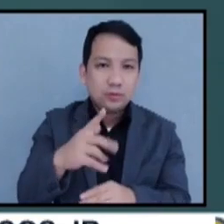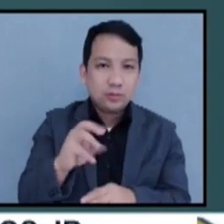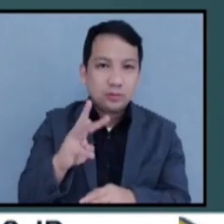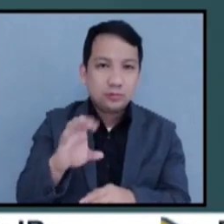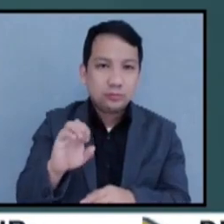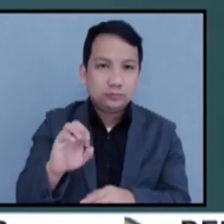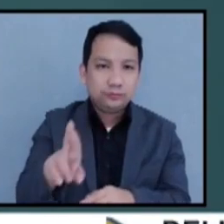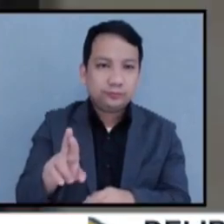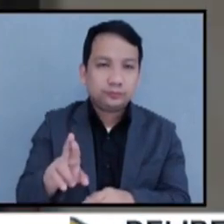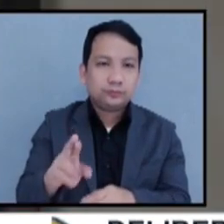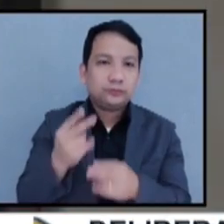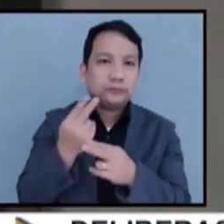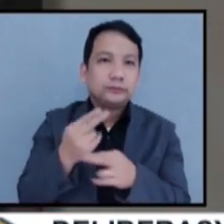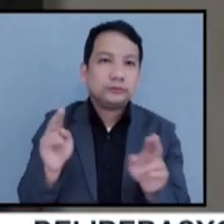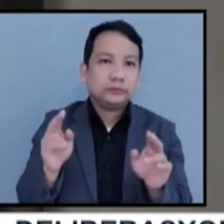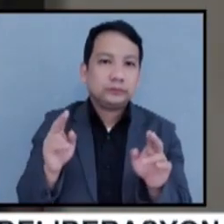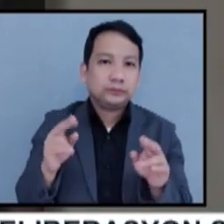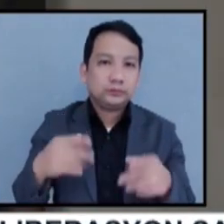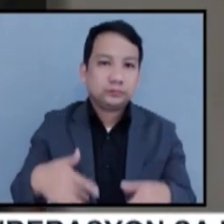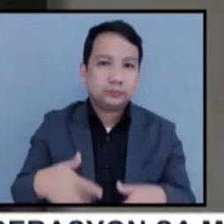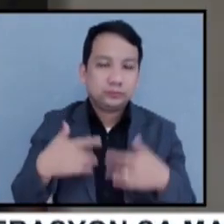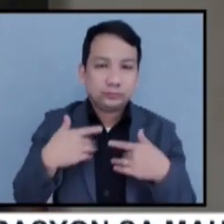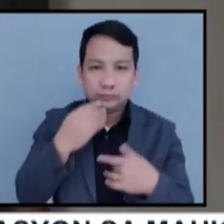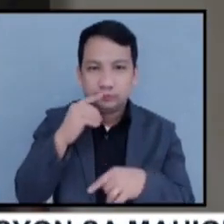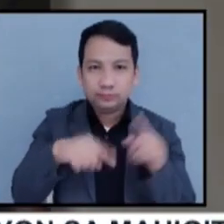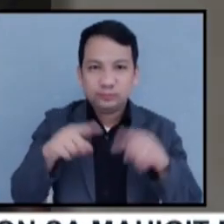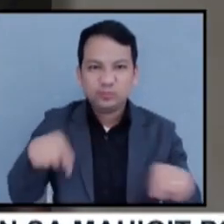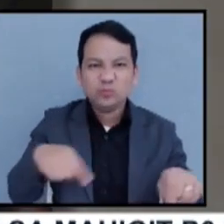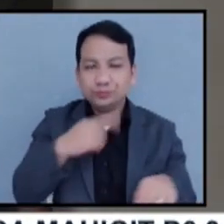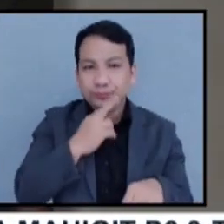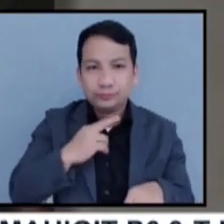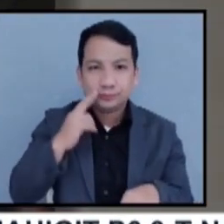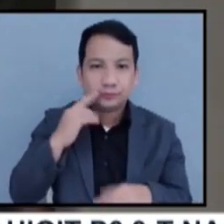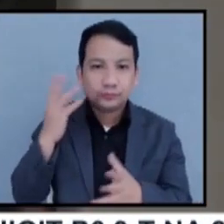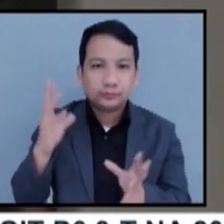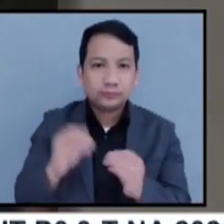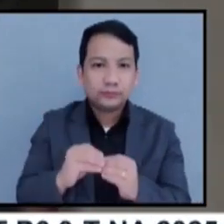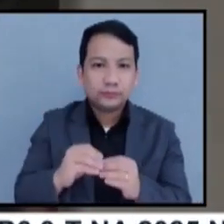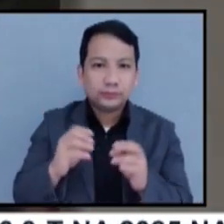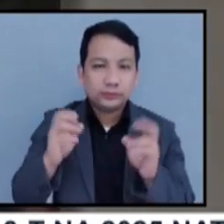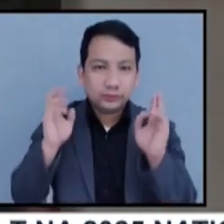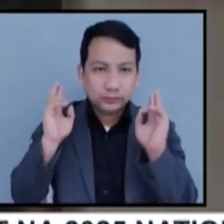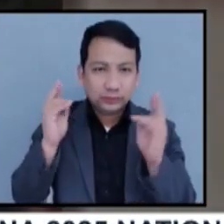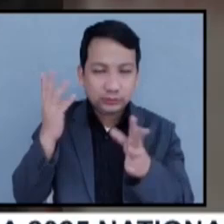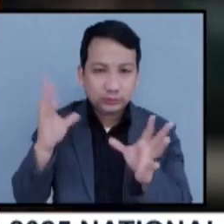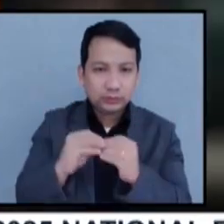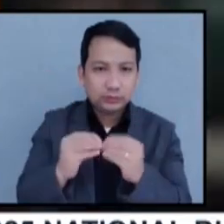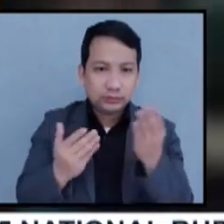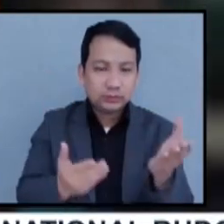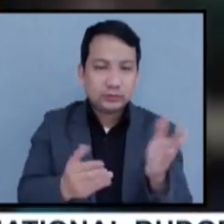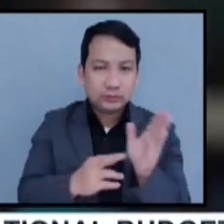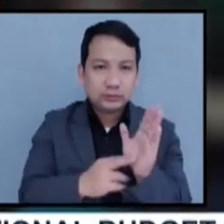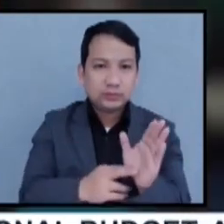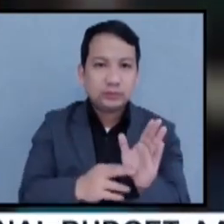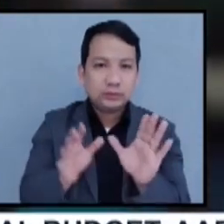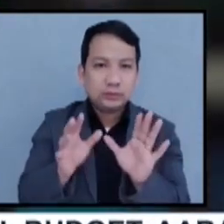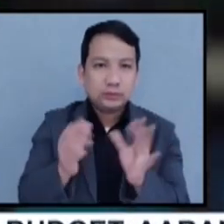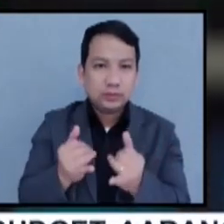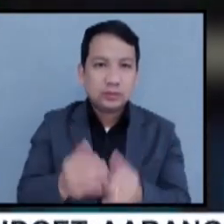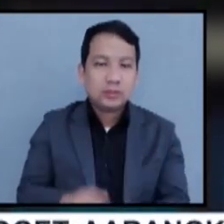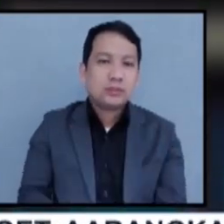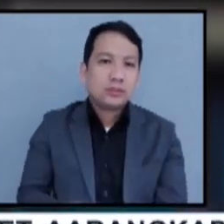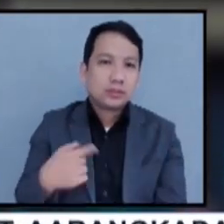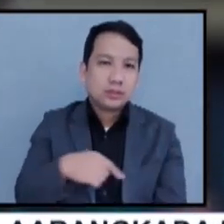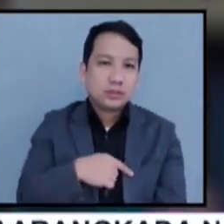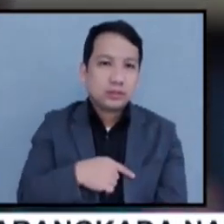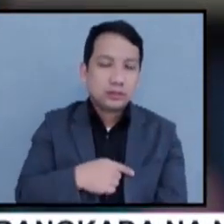unlimited na lifetime buffet pa sa iba't ibang restaurants. Inaasahan na rin ang ilang endorsements sa iba't ibang kumpanya. Sabi naman ng mga